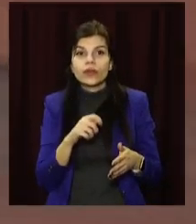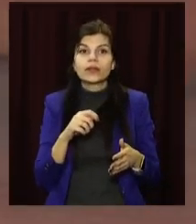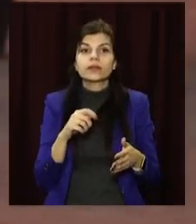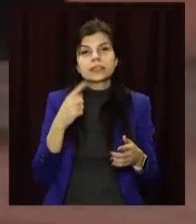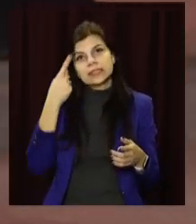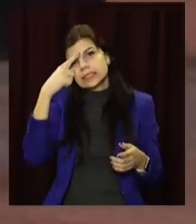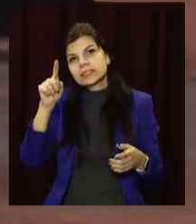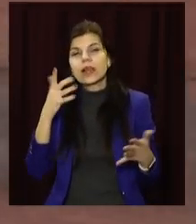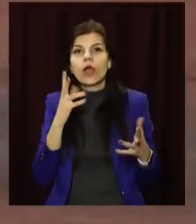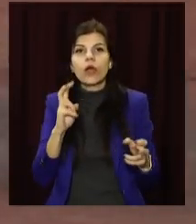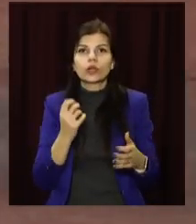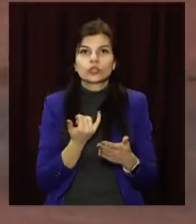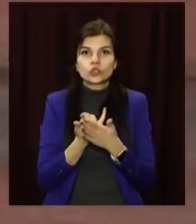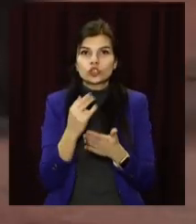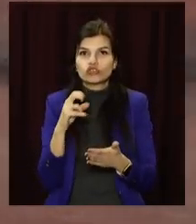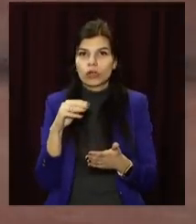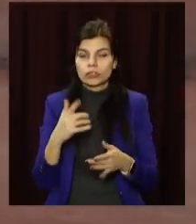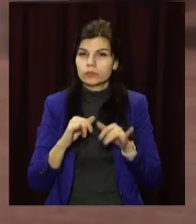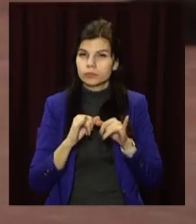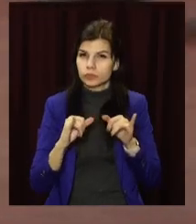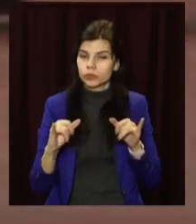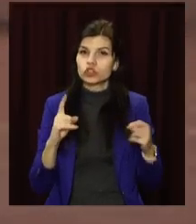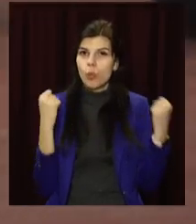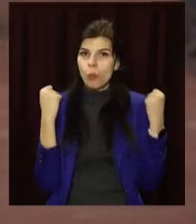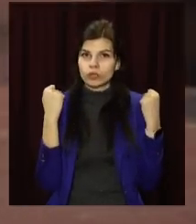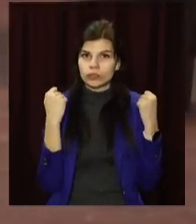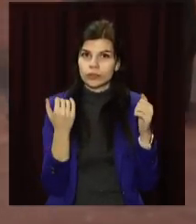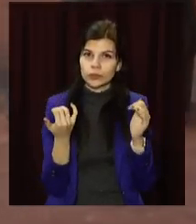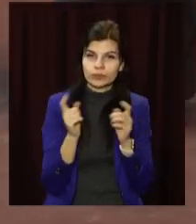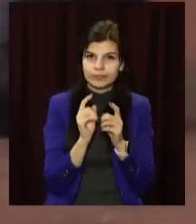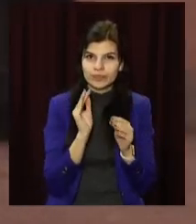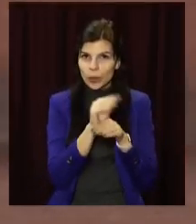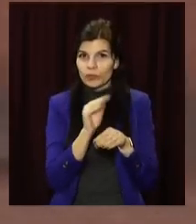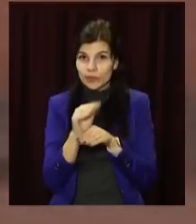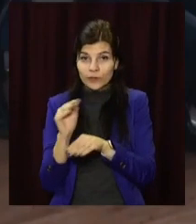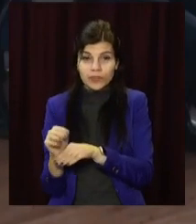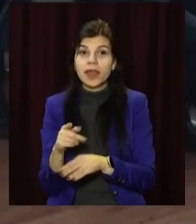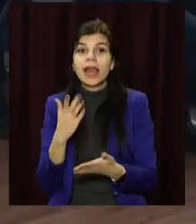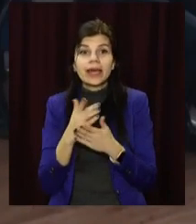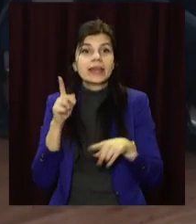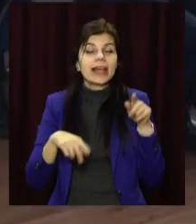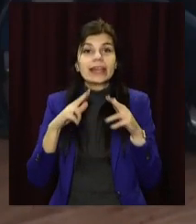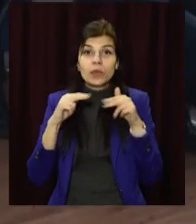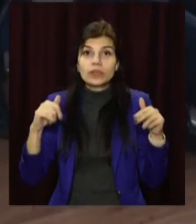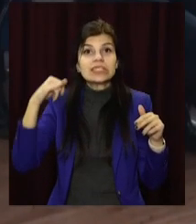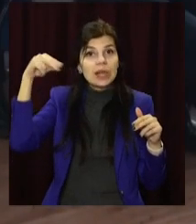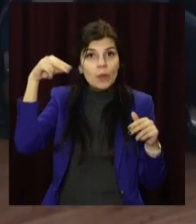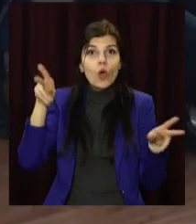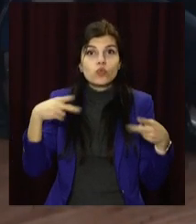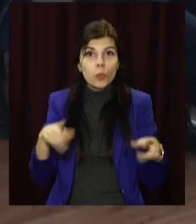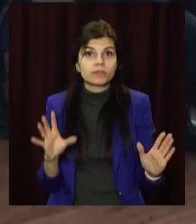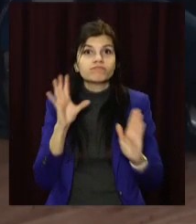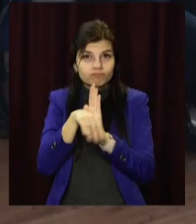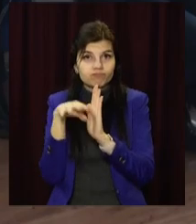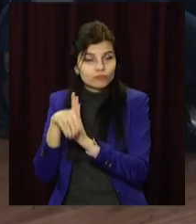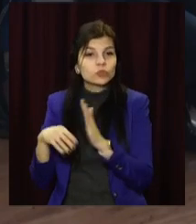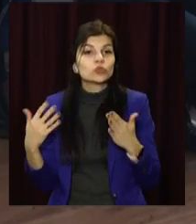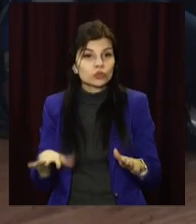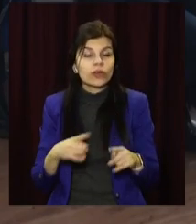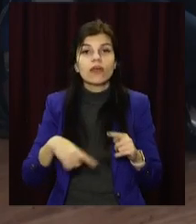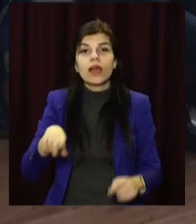ідеологією та кодексом честі, які поширюватимуть серед спортсменів. До асоціації вже долучилися деякі дніпровські та запорізькі клуби. Зокрема,